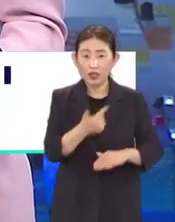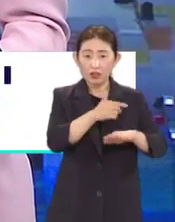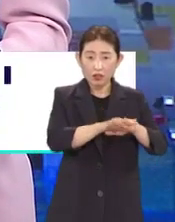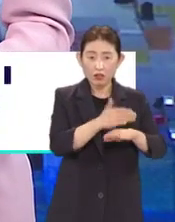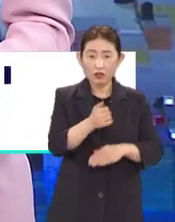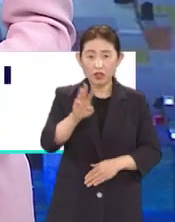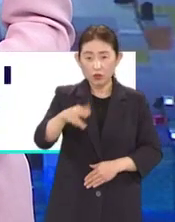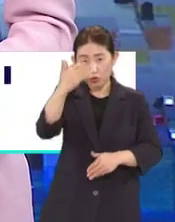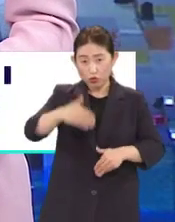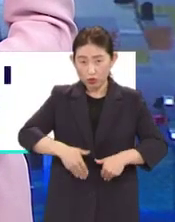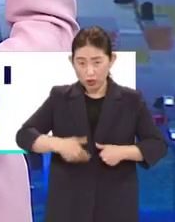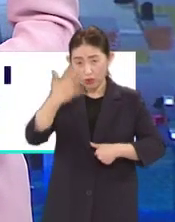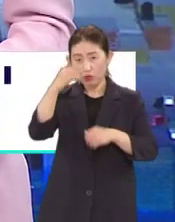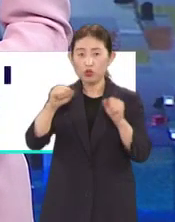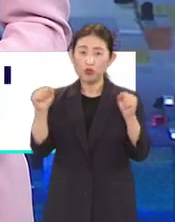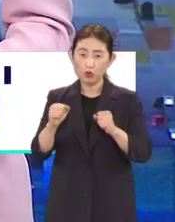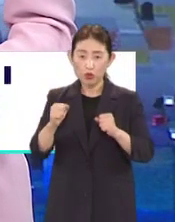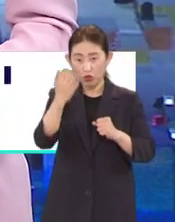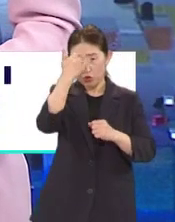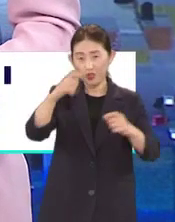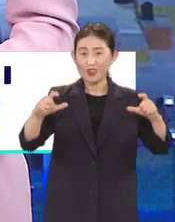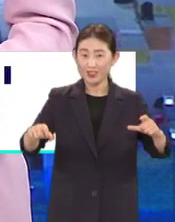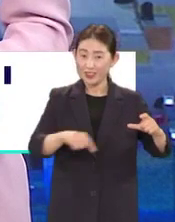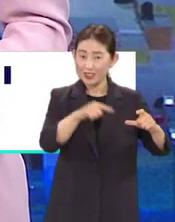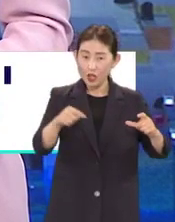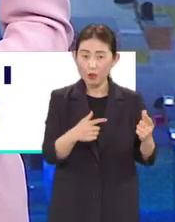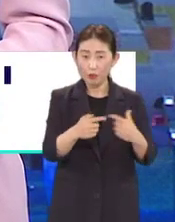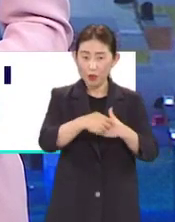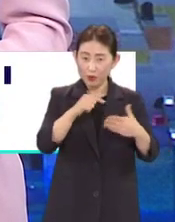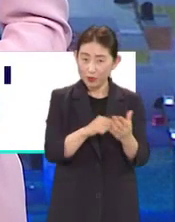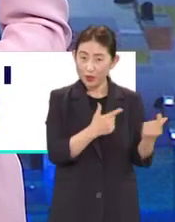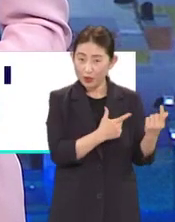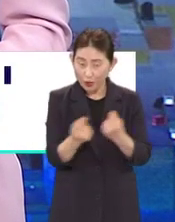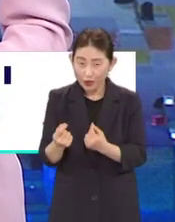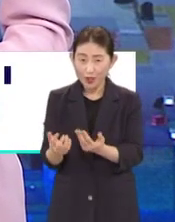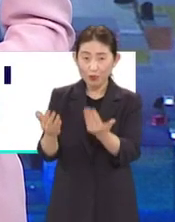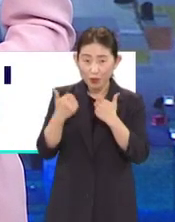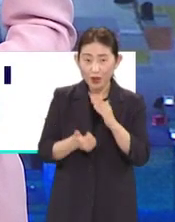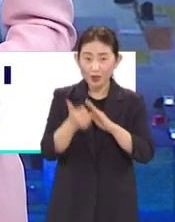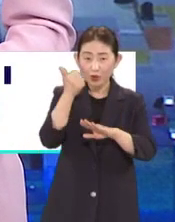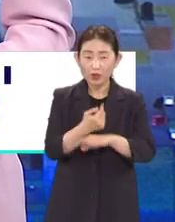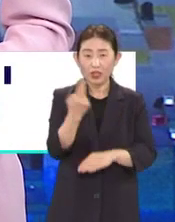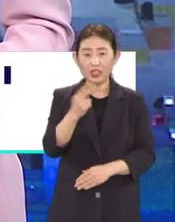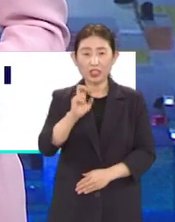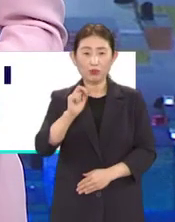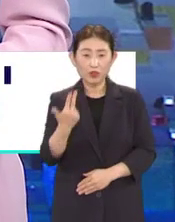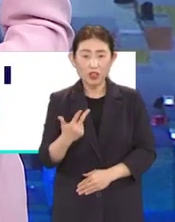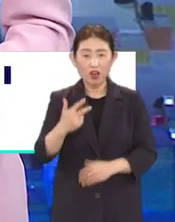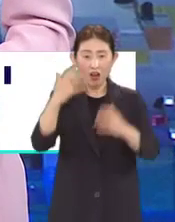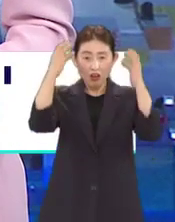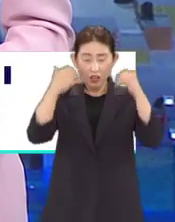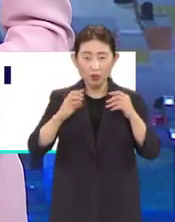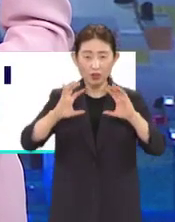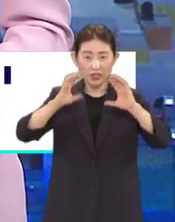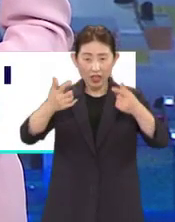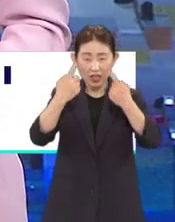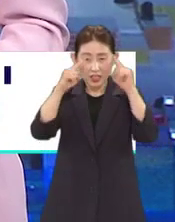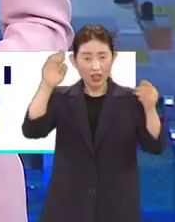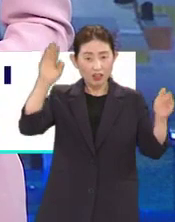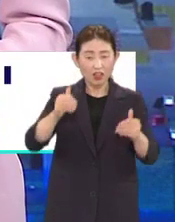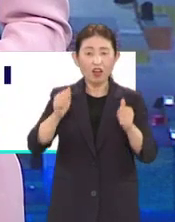대전과 세종 충남과 충북 우리 충청도가 한마음으로 추진해 결실을 맺은 2027년 하계 세계 대학